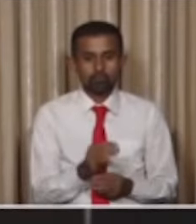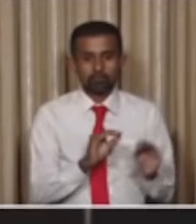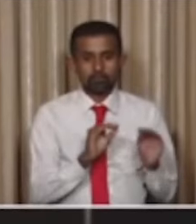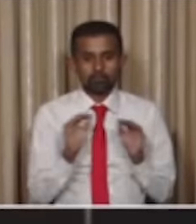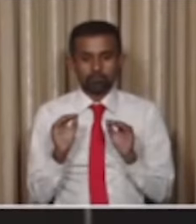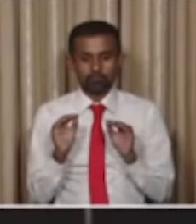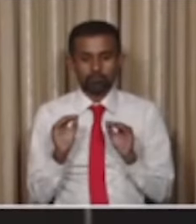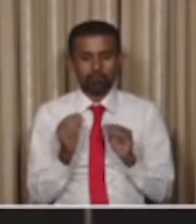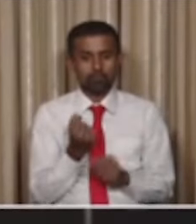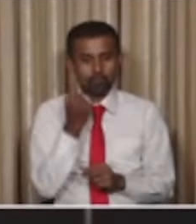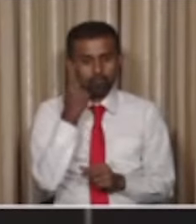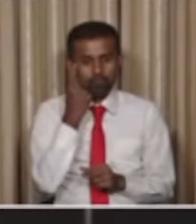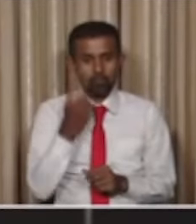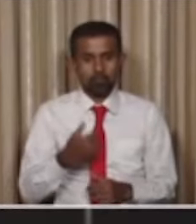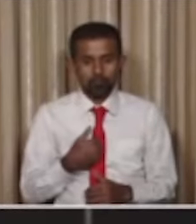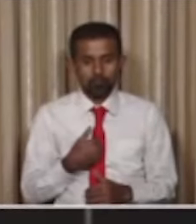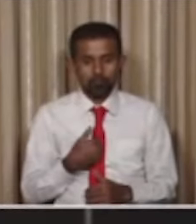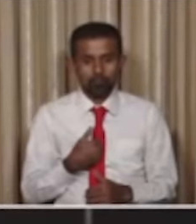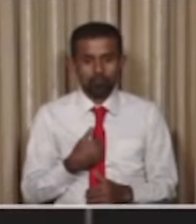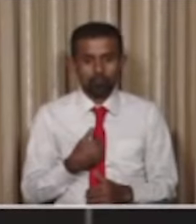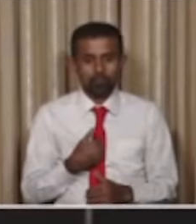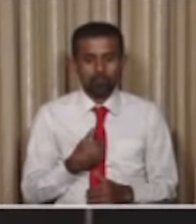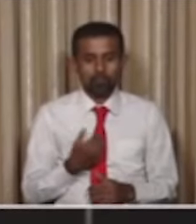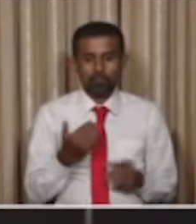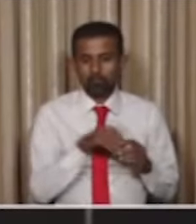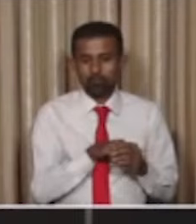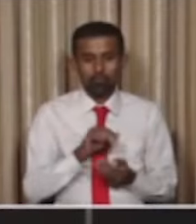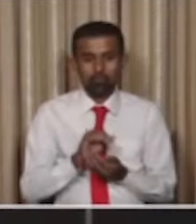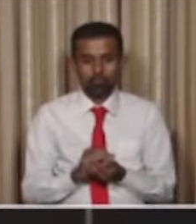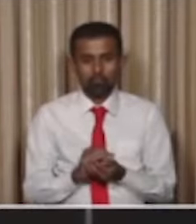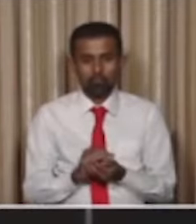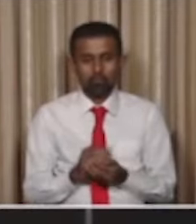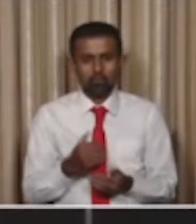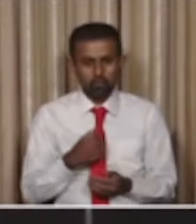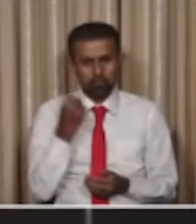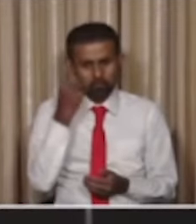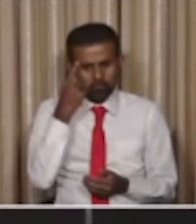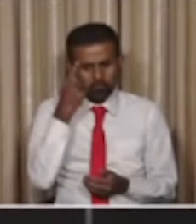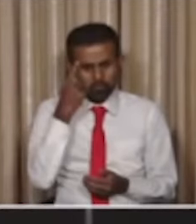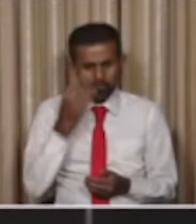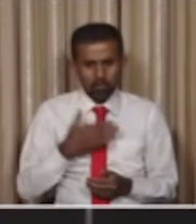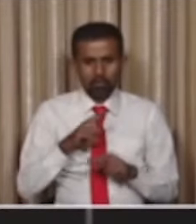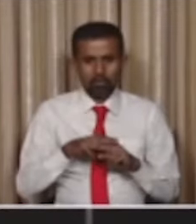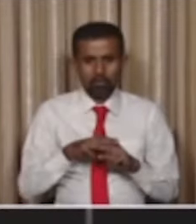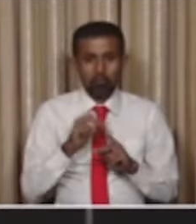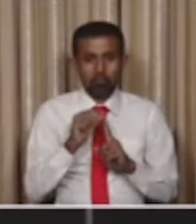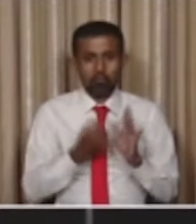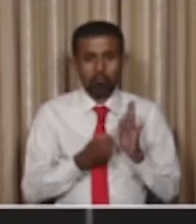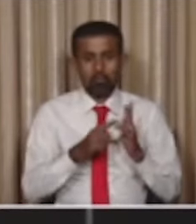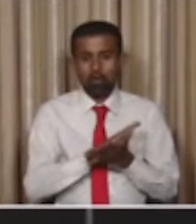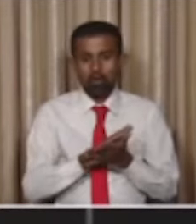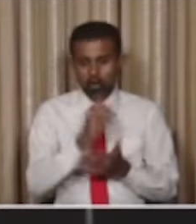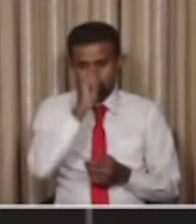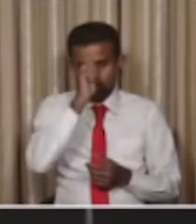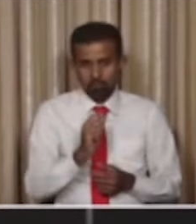කල්තබන යෝජනාවට මමත් එකව වෙනවා විශේෂයෙන් මට මතකයි මාගේ මිත්‍ර ආචාර්ය හර්ෂසිල්වා